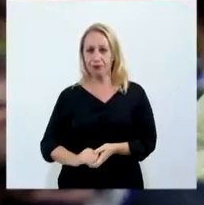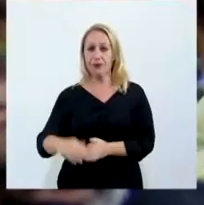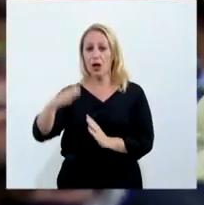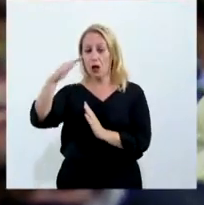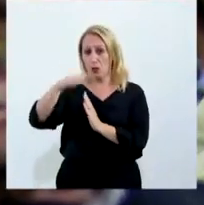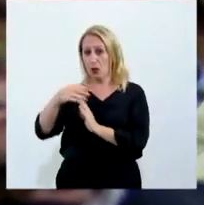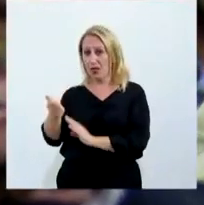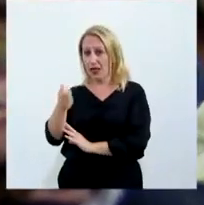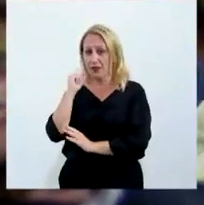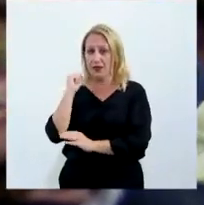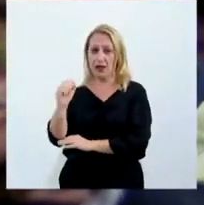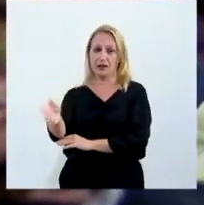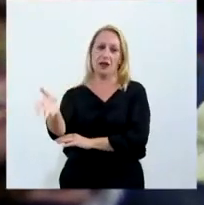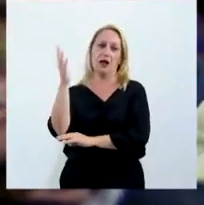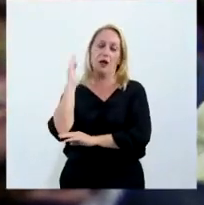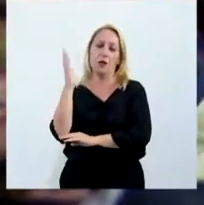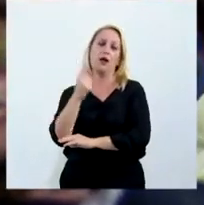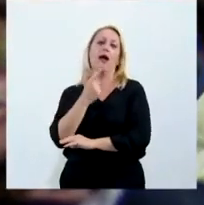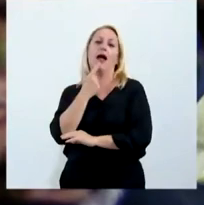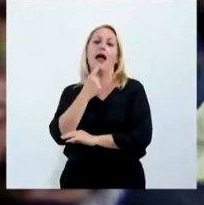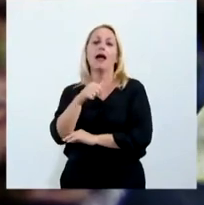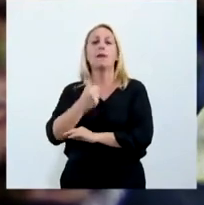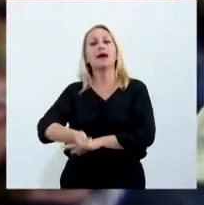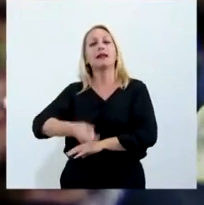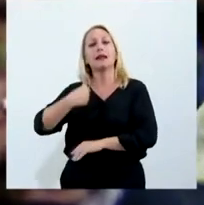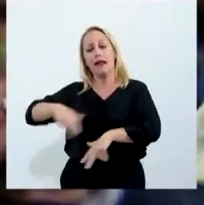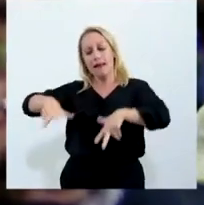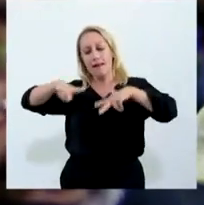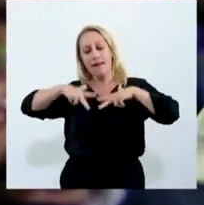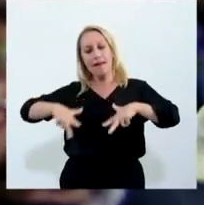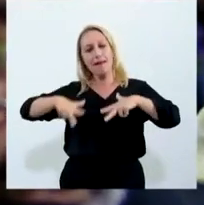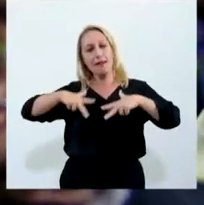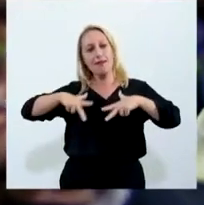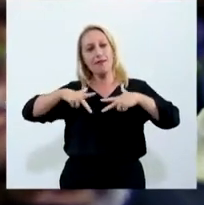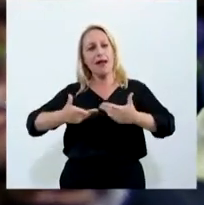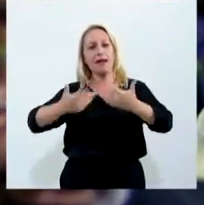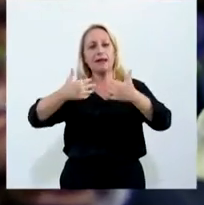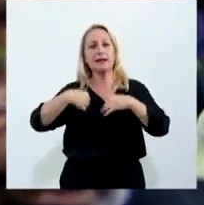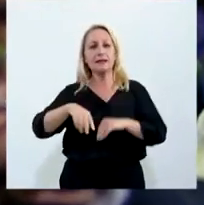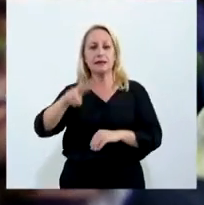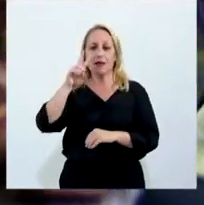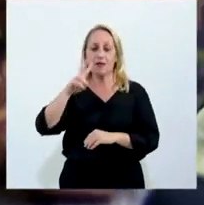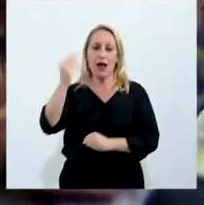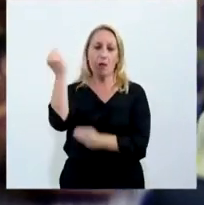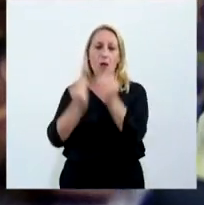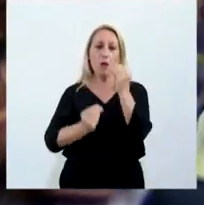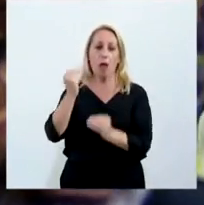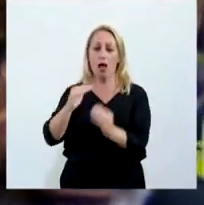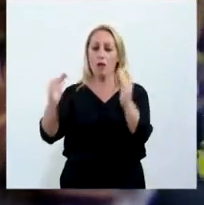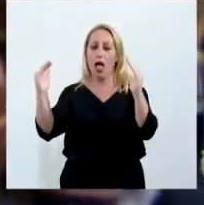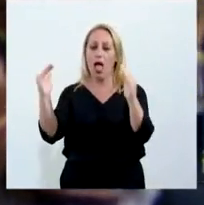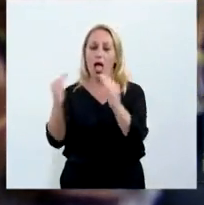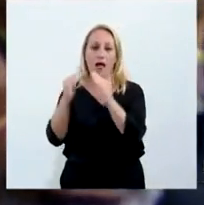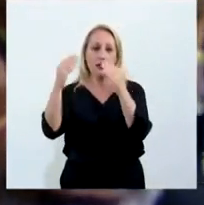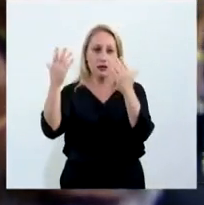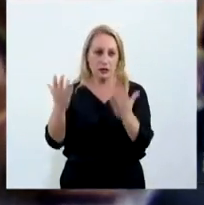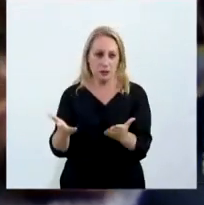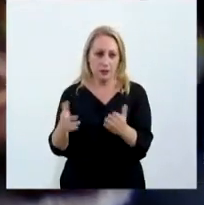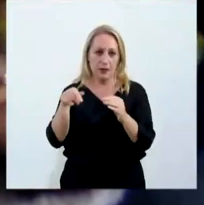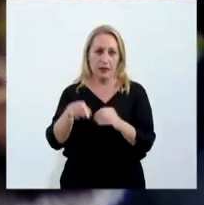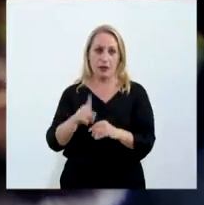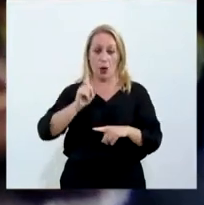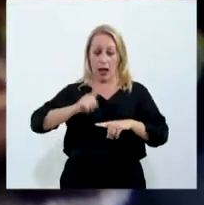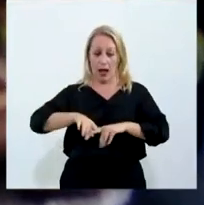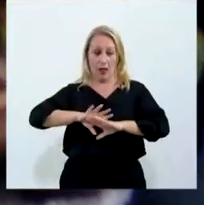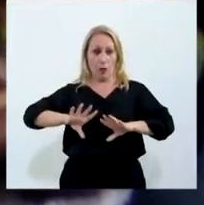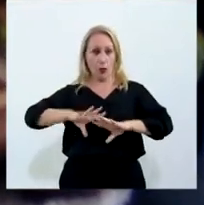ομιλία αναφερθήκατε στα μέτρα που λαμβάνει η κυβέρνησή σας για την επίλυση του οξύτατου στεγαστικού προβλήματος, πρόβλημα που δεν αντιμετωπίζει μόνο η